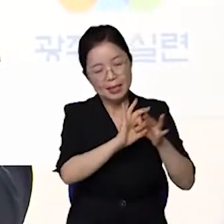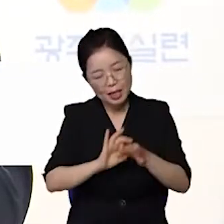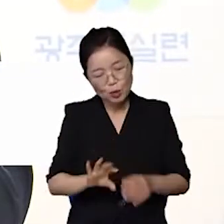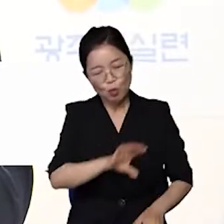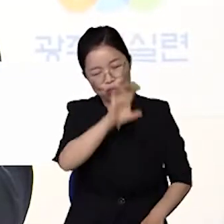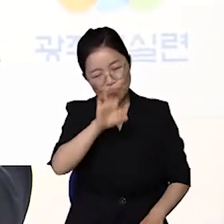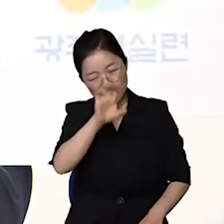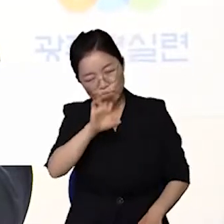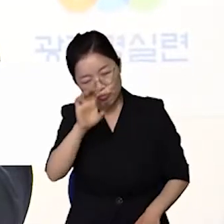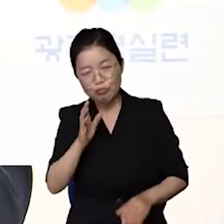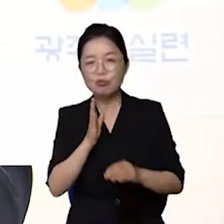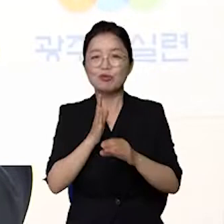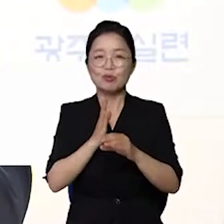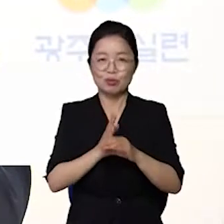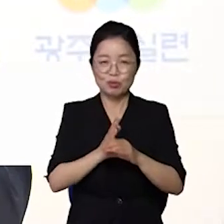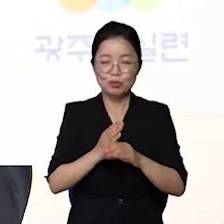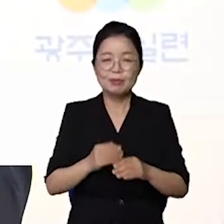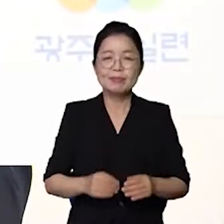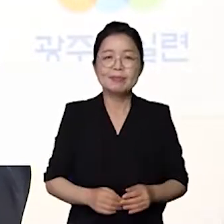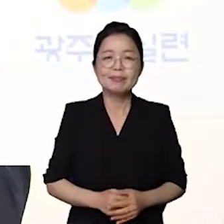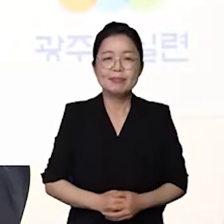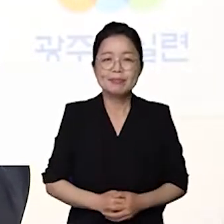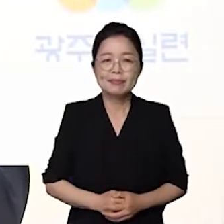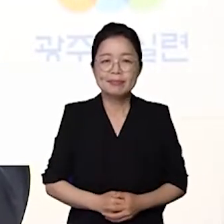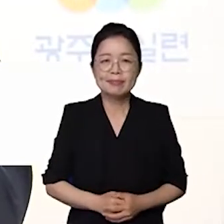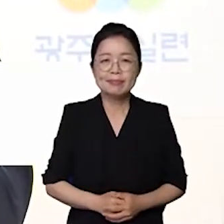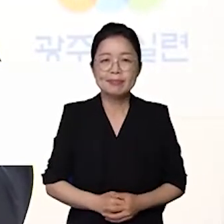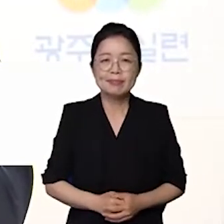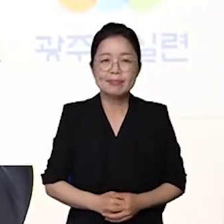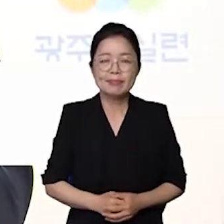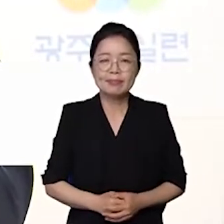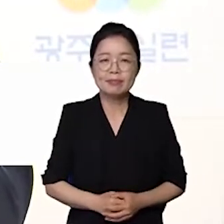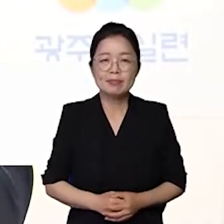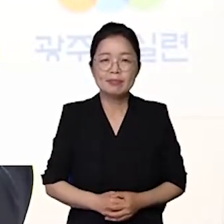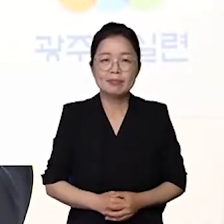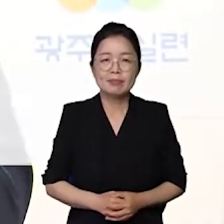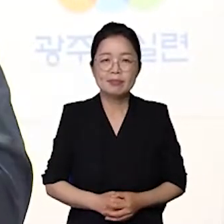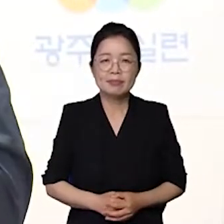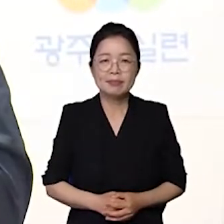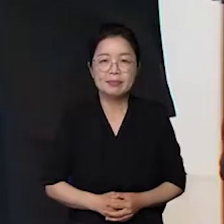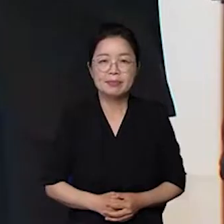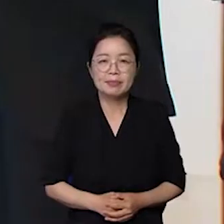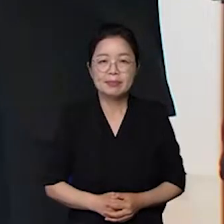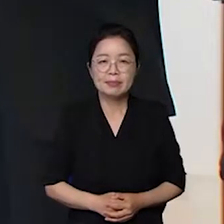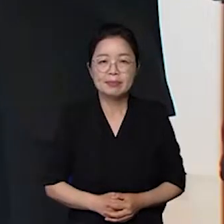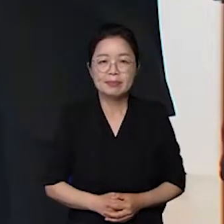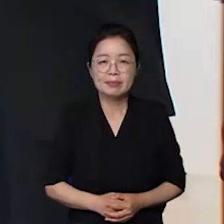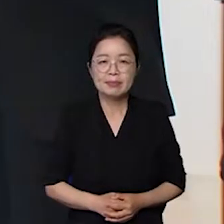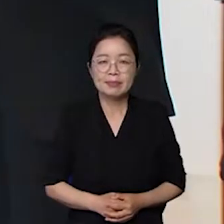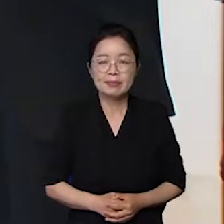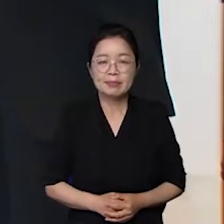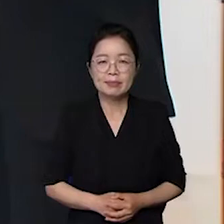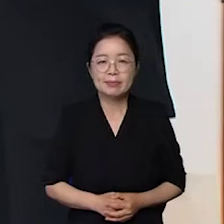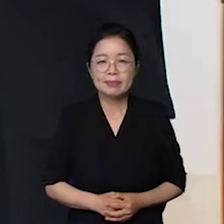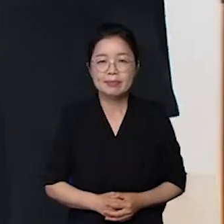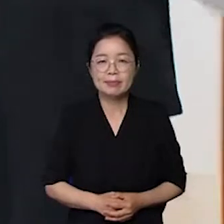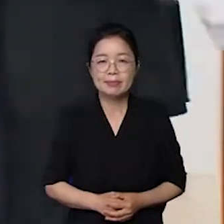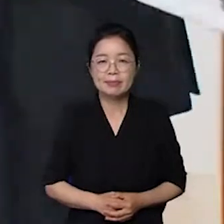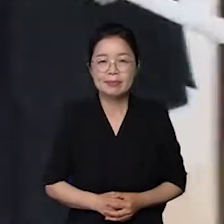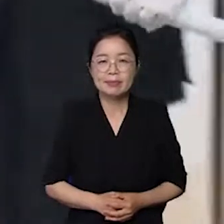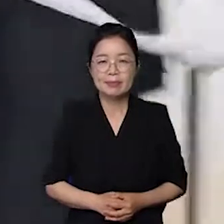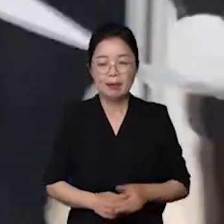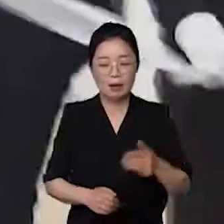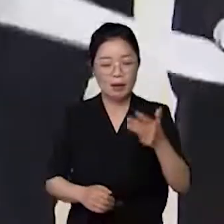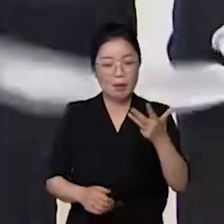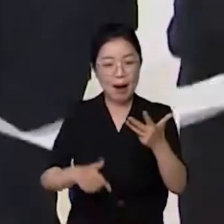그냥 공전돼 버린 이런 상황들이 온 것이 또 이제 하나 원인 중에 이제 하나가 좀 된 거죠. 출범하겠습니다. 민선